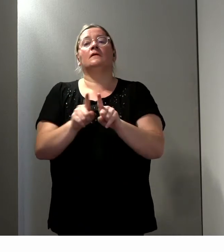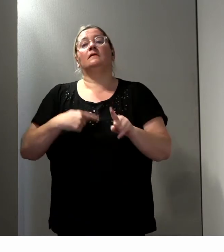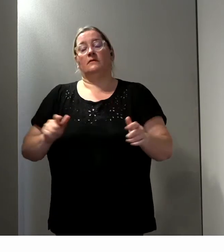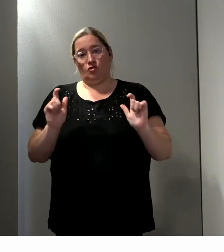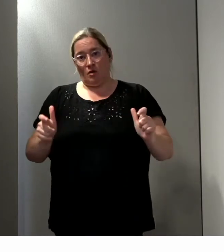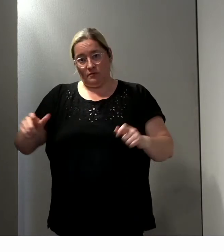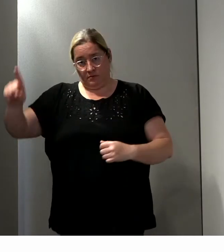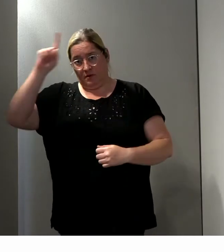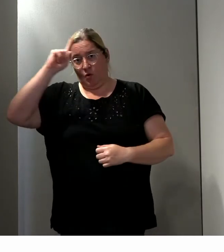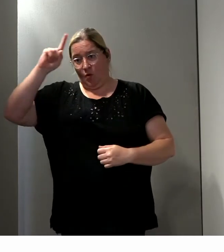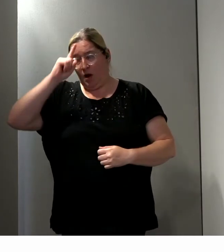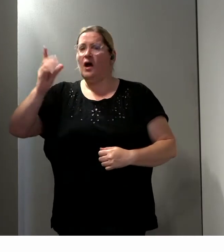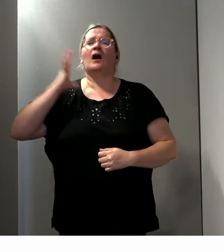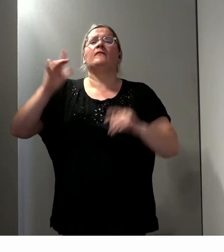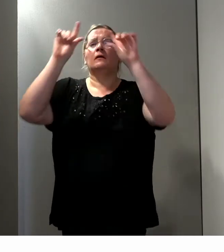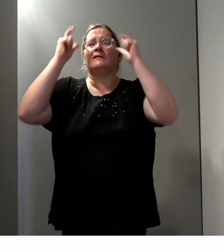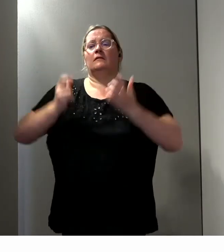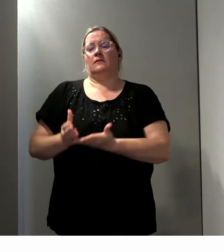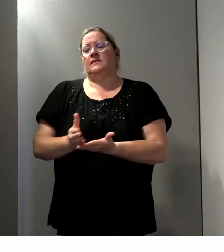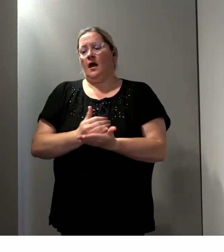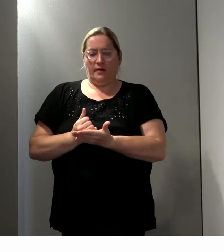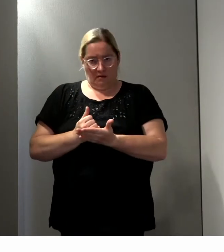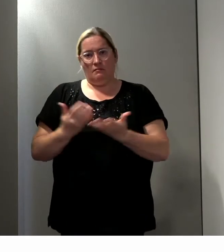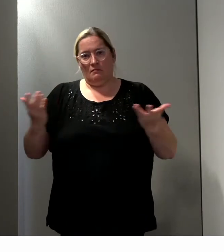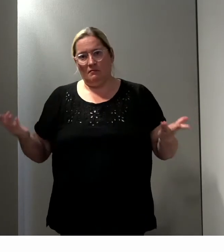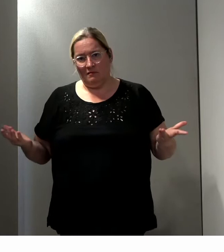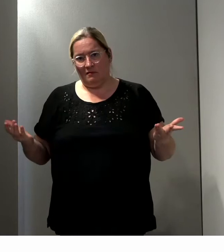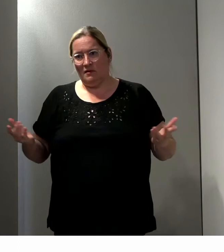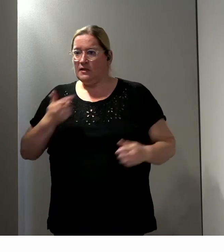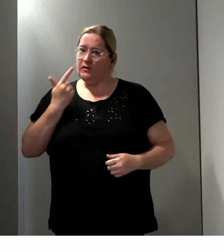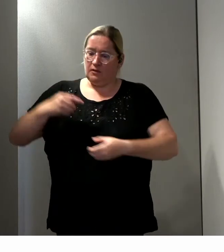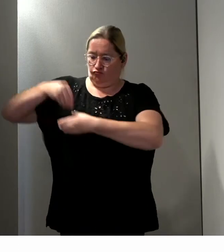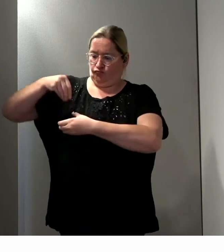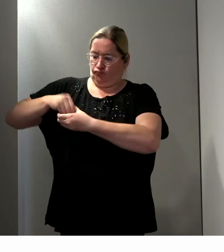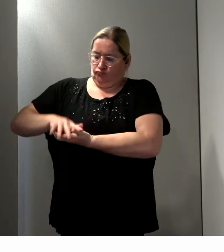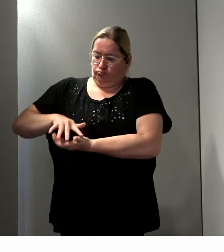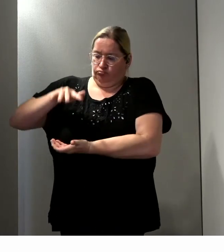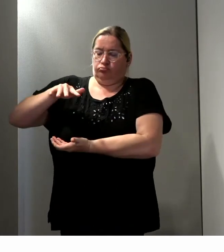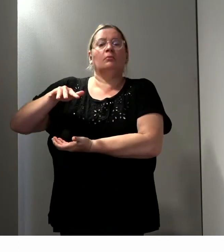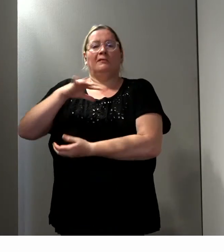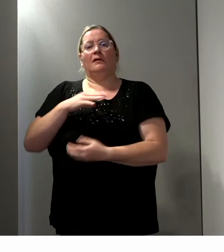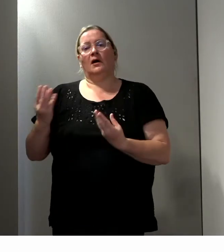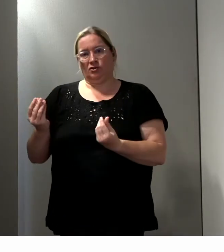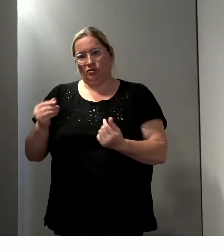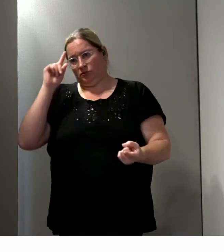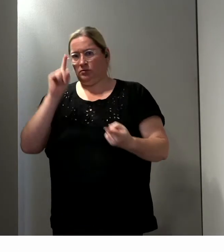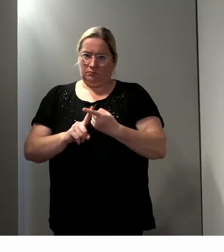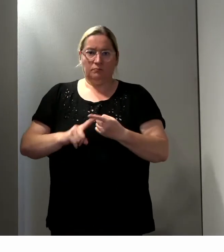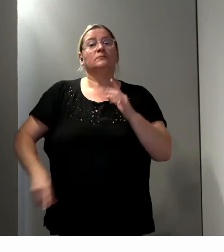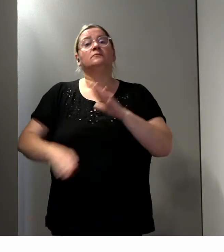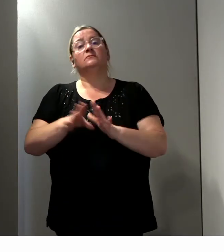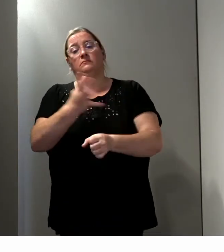chance d'être salarié, donc de pouvoir faire des économies. Donc par rapport à la mise au pot au